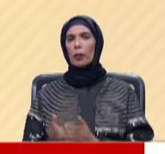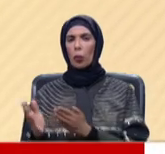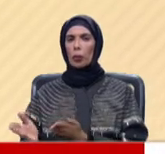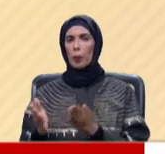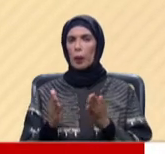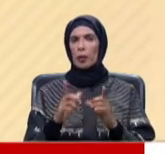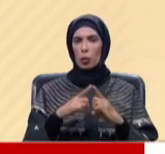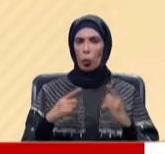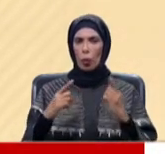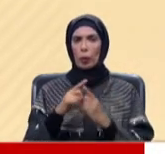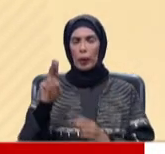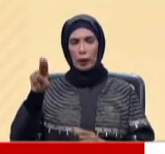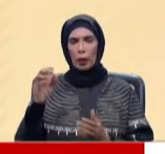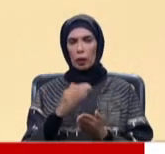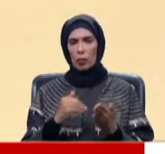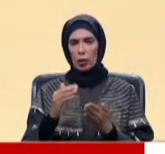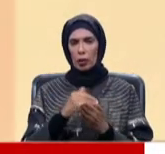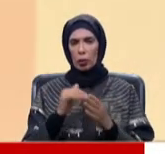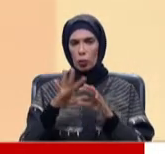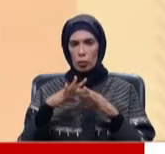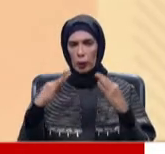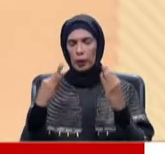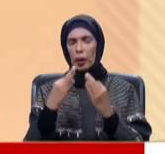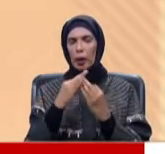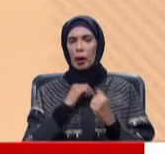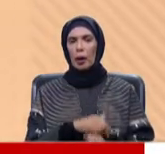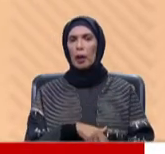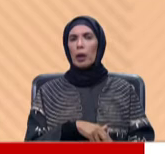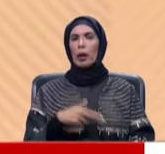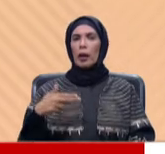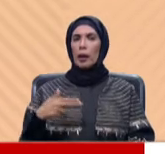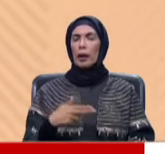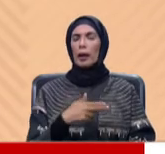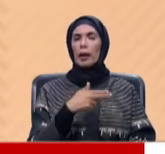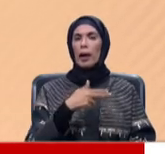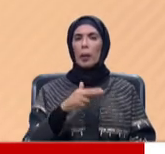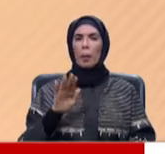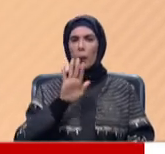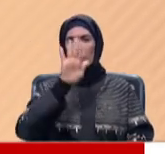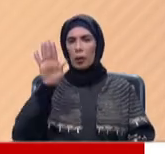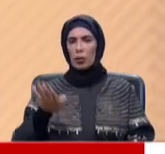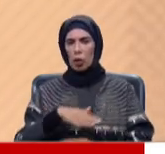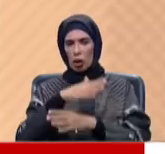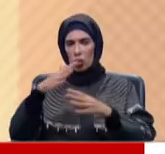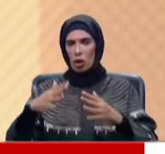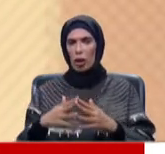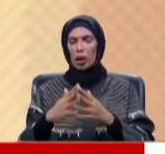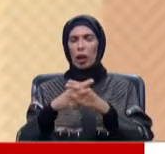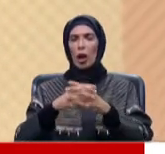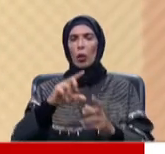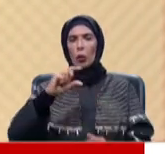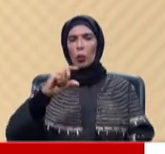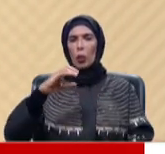بدعوة من لجنة الأمم المتحدة الاقتصادية والاجتماعية لغرب آسيا الإسكوا، شاركت سعادة الدكتورة جهاد عبدالله